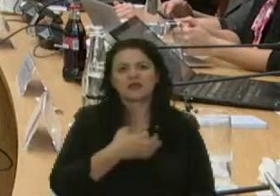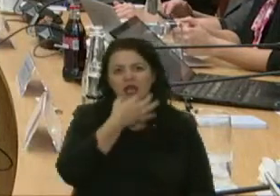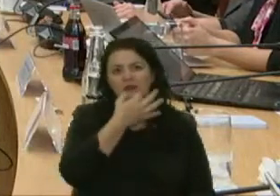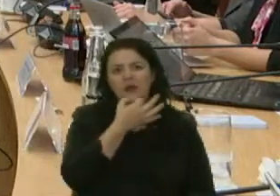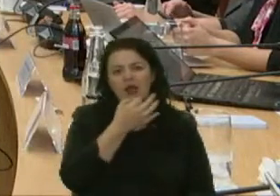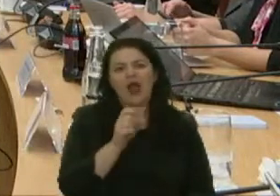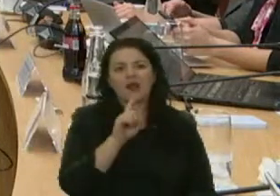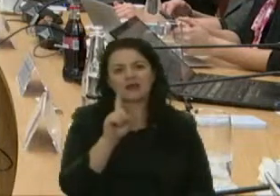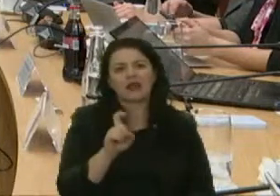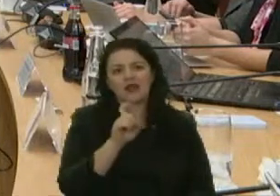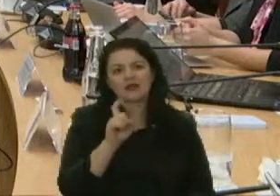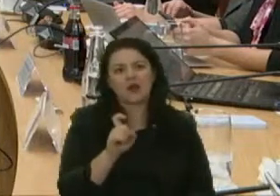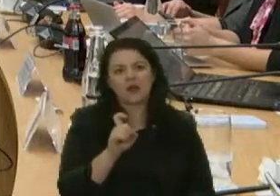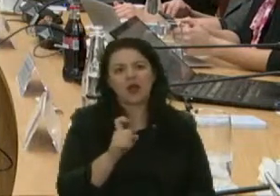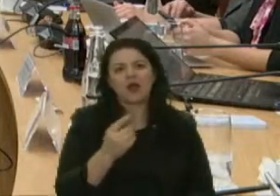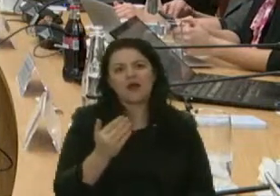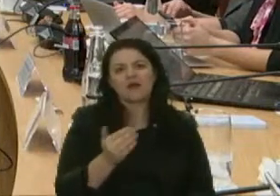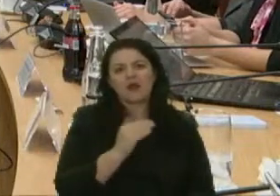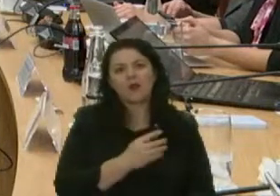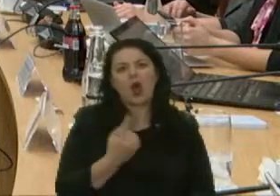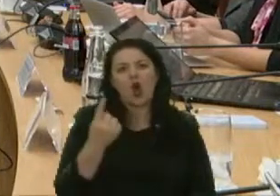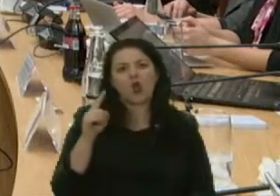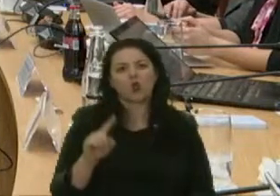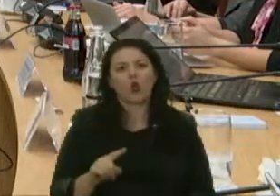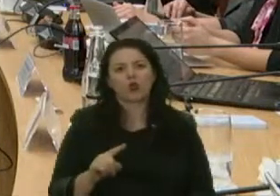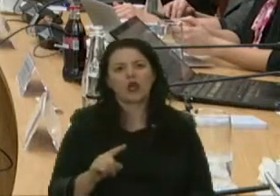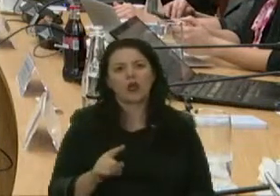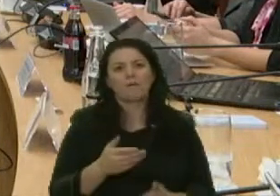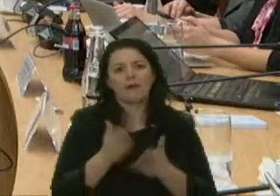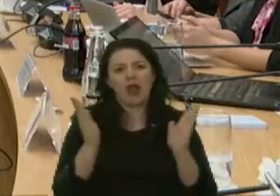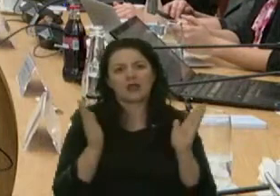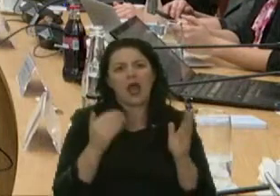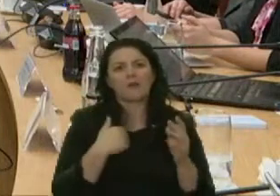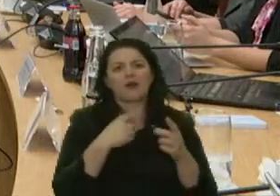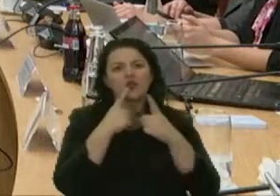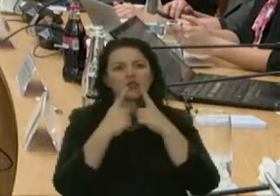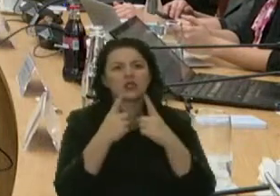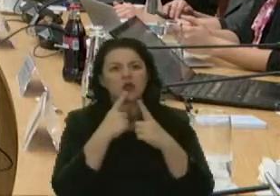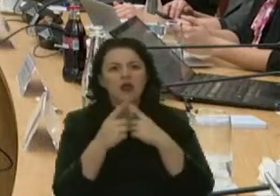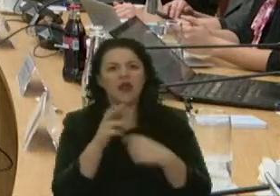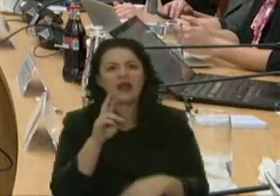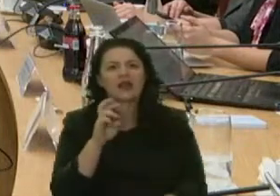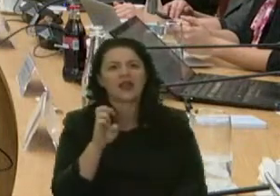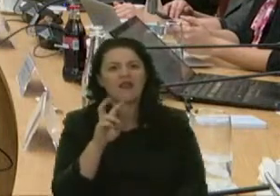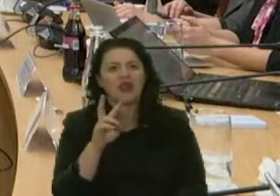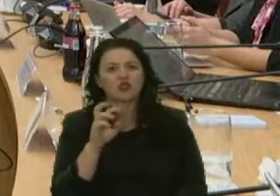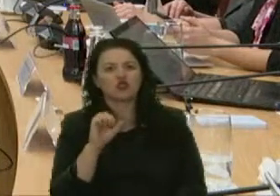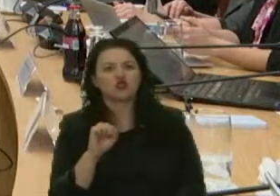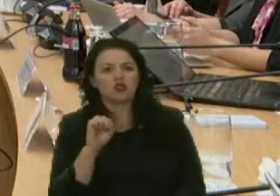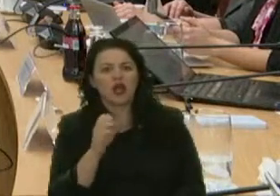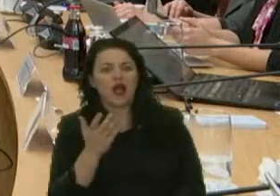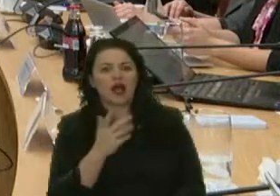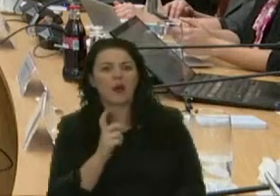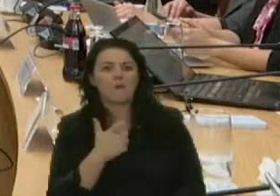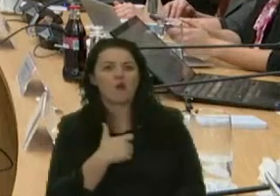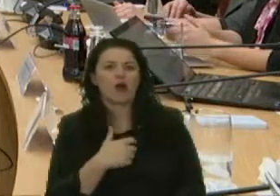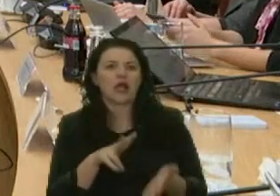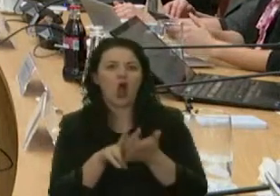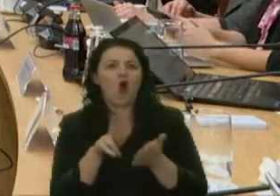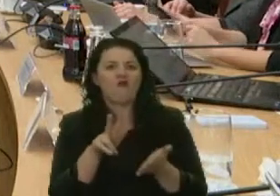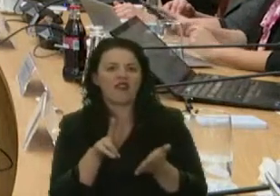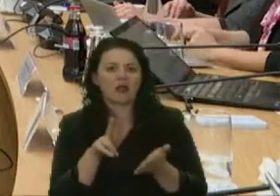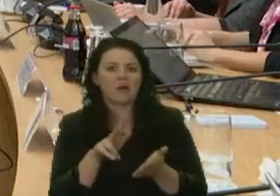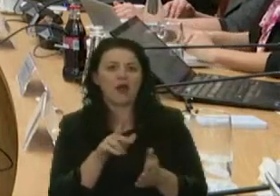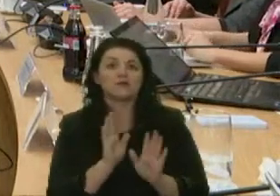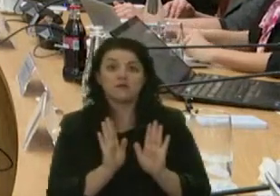întrebarea chiar înainte de o lună de zile de a adresa întrebarea în plen Am avut discuții cu domnul Reveș care vă Poate confirma dar nu Asta este